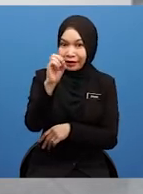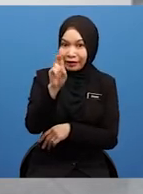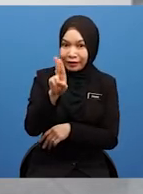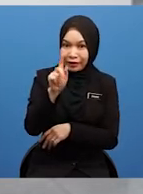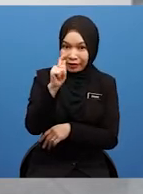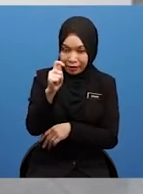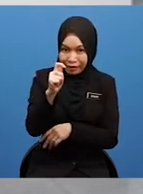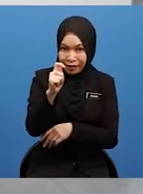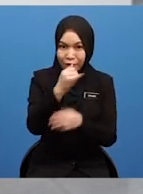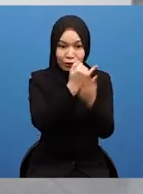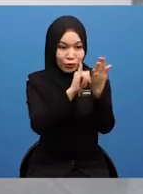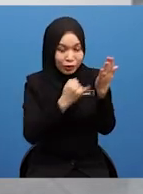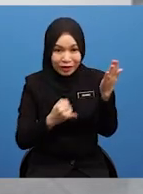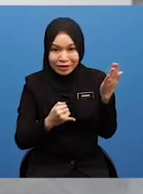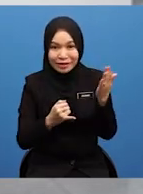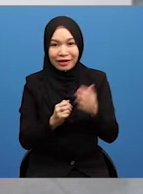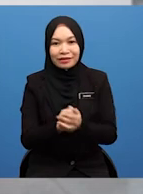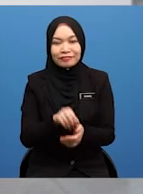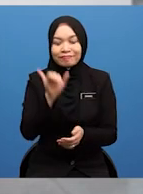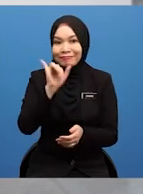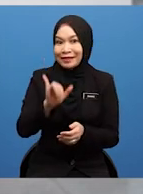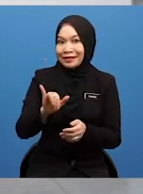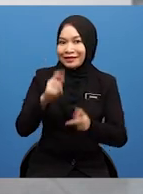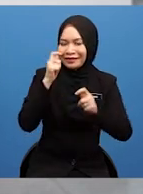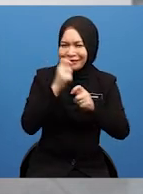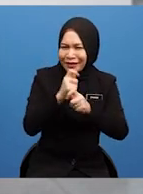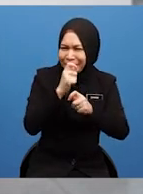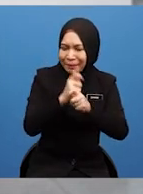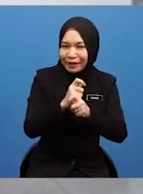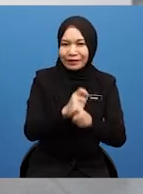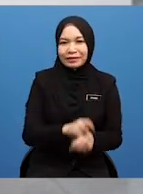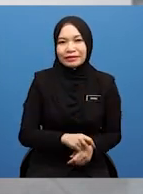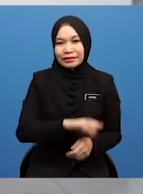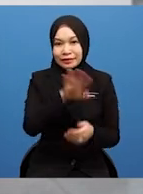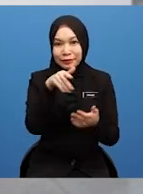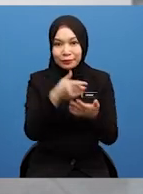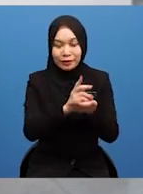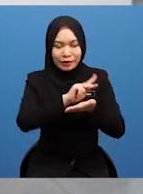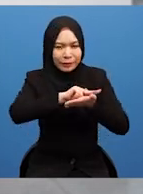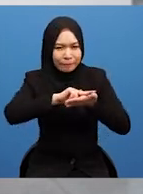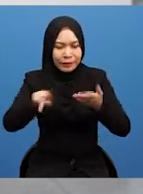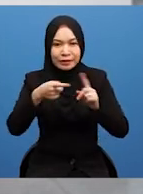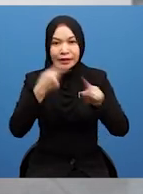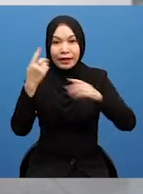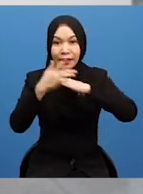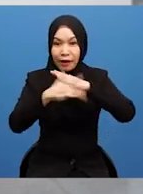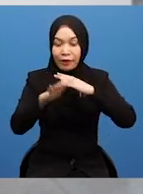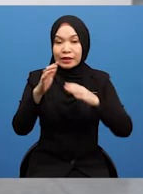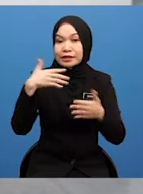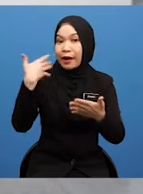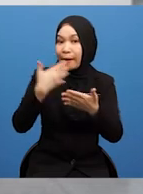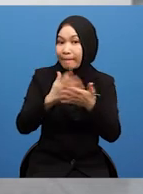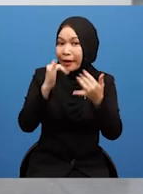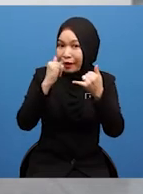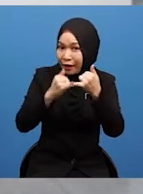sekali cemaskan membaca maksudnya dalam menghasilkan Project kajian ini pelajaran dari awal sampai akhir